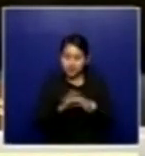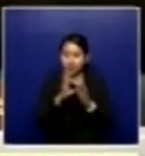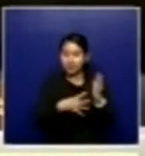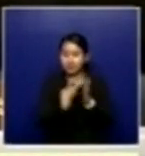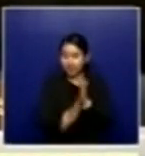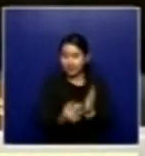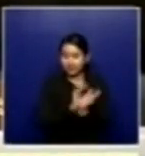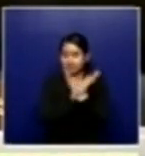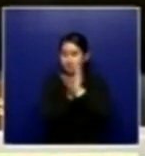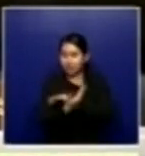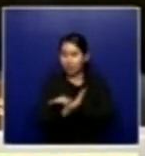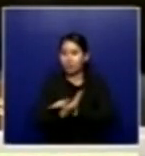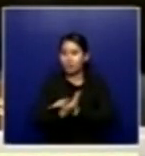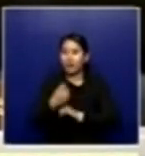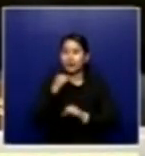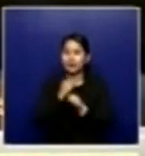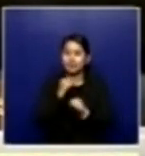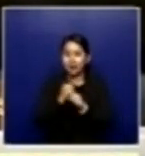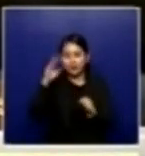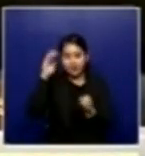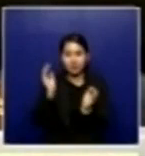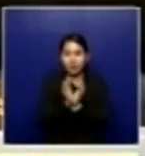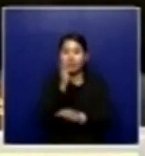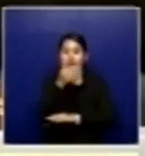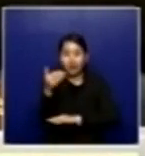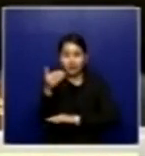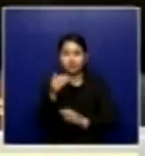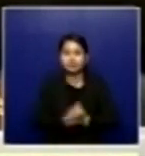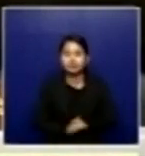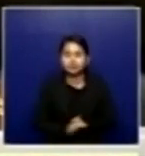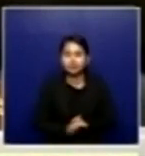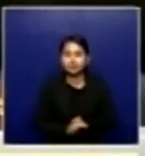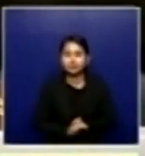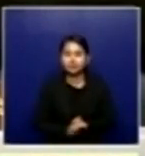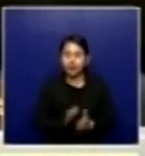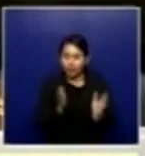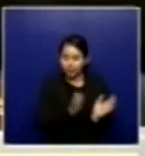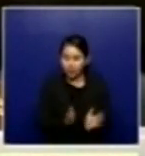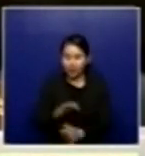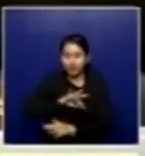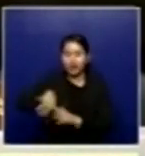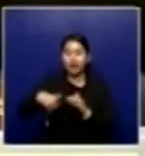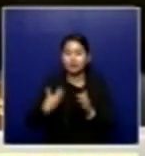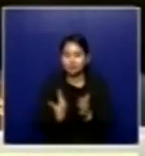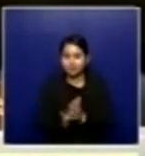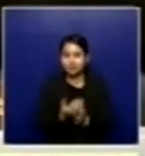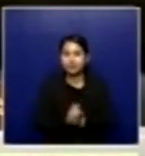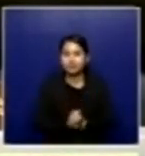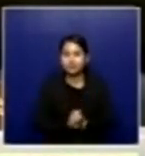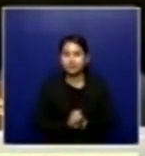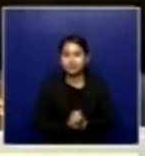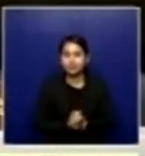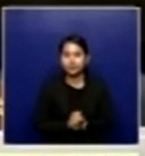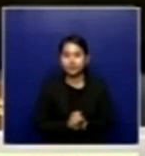บปฏิบัติงานและบุคการทำงานของหน่วยแห่งชาติในทุกกระบวนการในขั้นตอนของการดำเนินการตามกฎหมาย